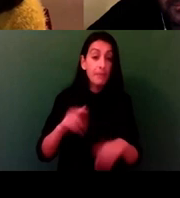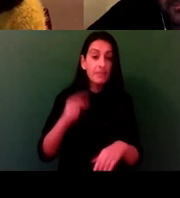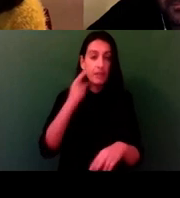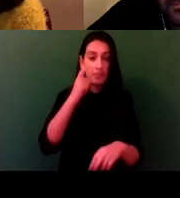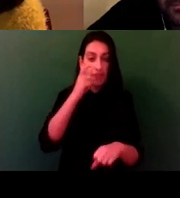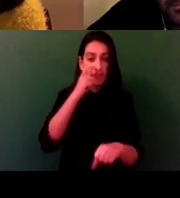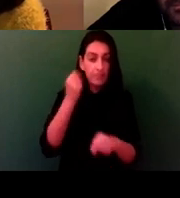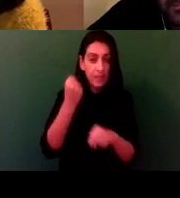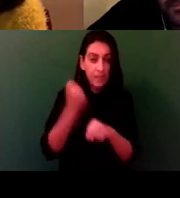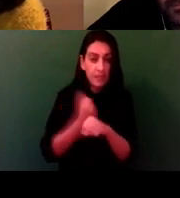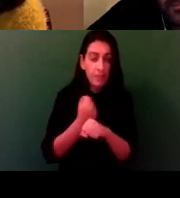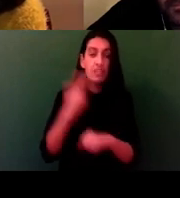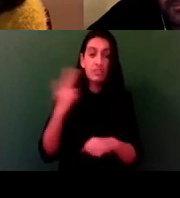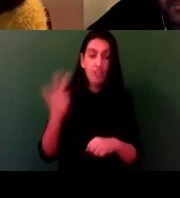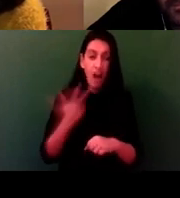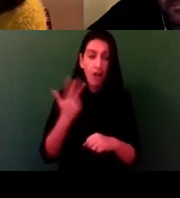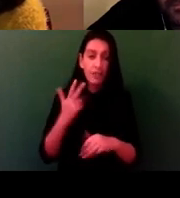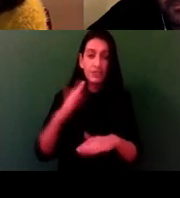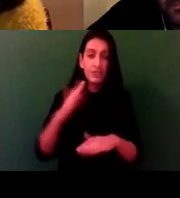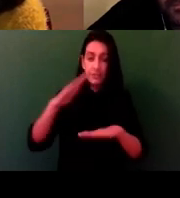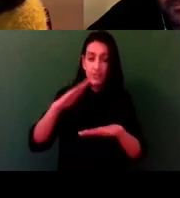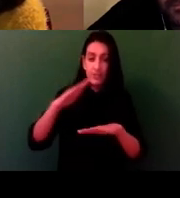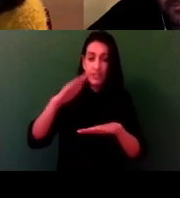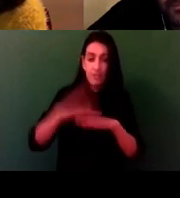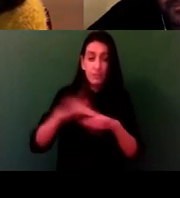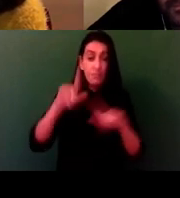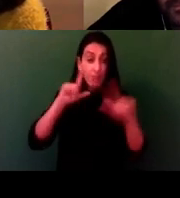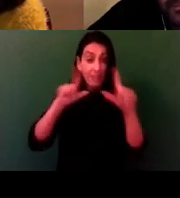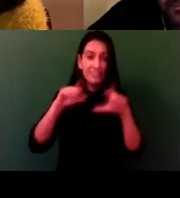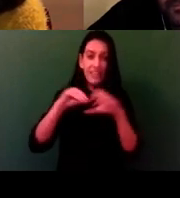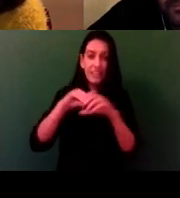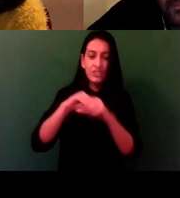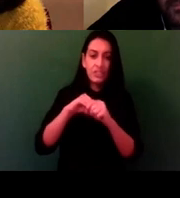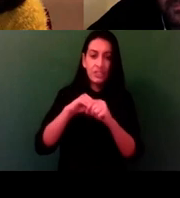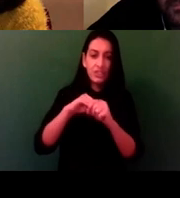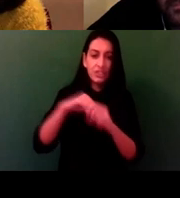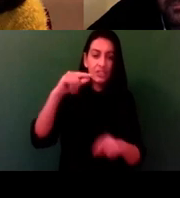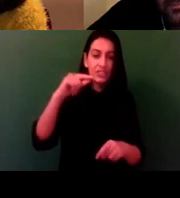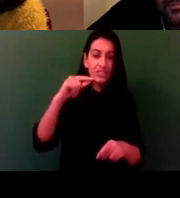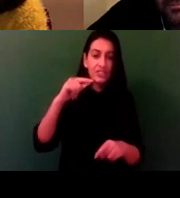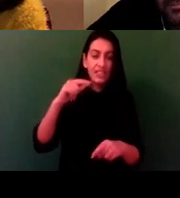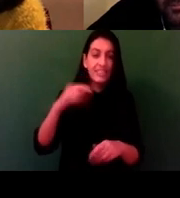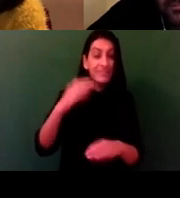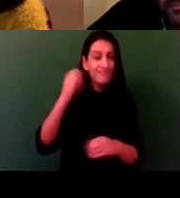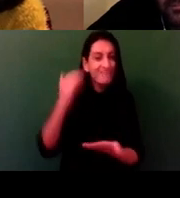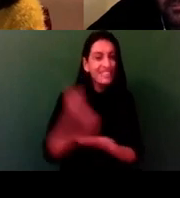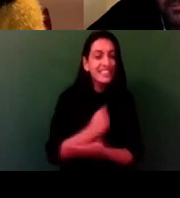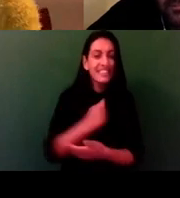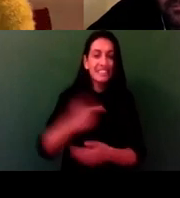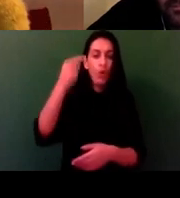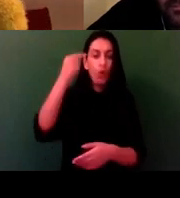ihtiyacını da gidererek oraya o bilgi noktasını koyabilseydik, oradaki işte Simitçi abi